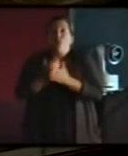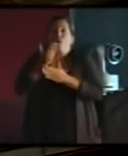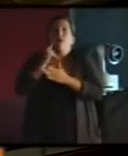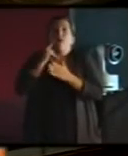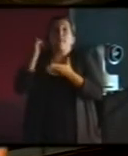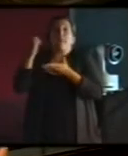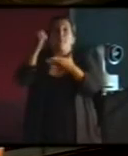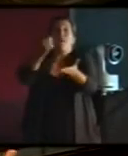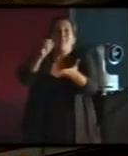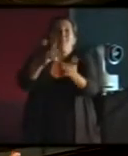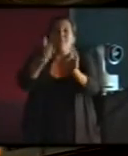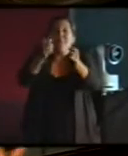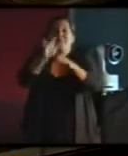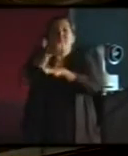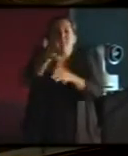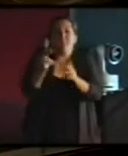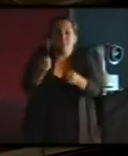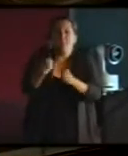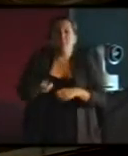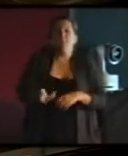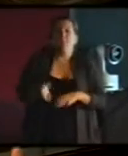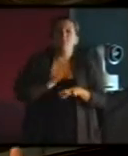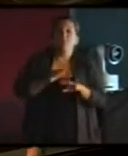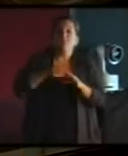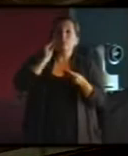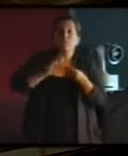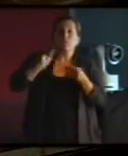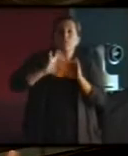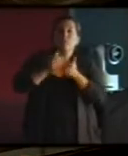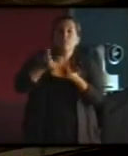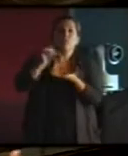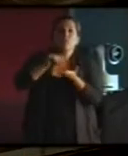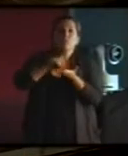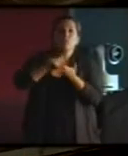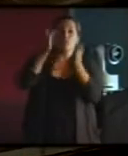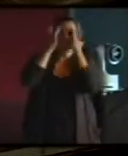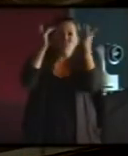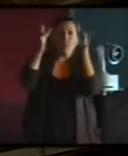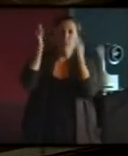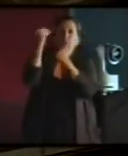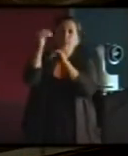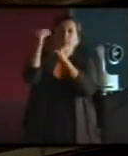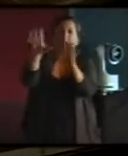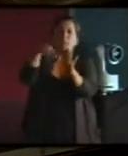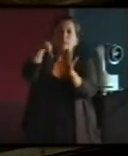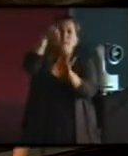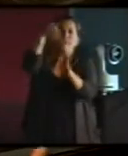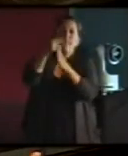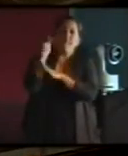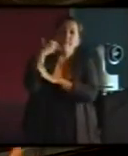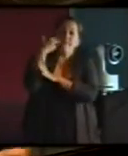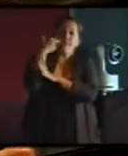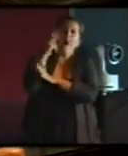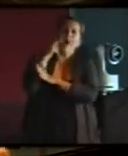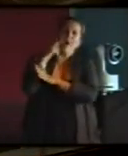demain. C'est une bonne question. Et on voulait se poser la question à propos du centre culturel du vin, du tourisme et du vin. Ce qui est peut-être une